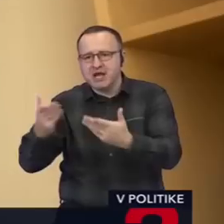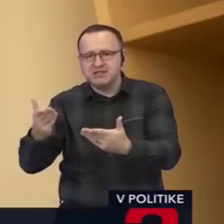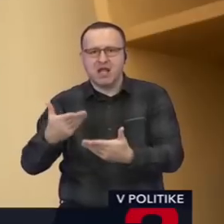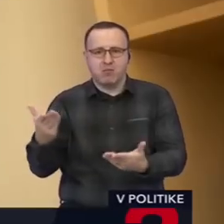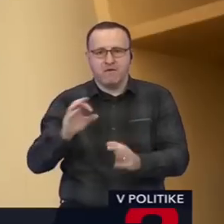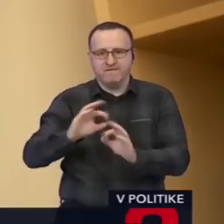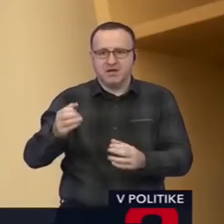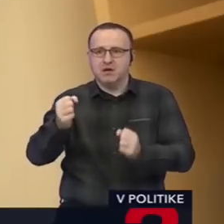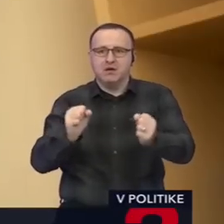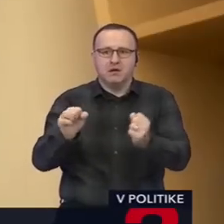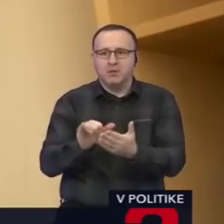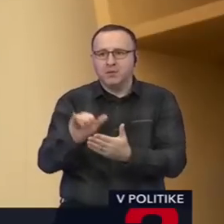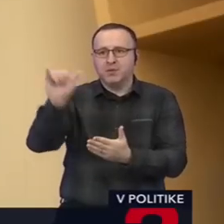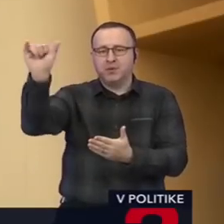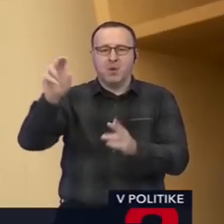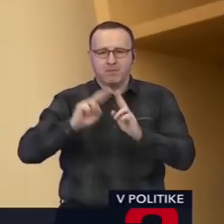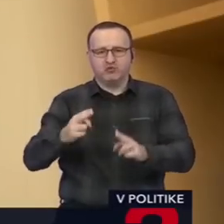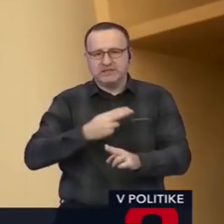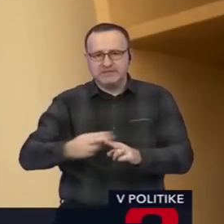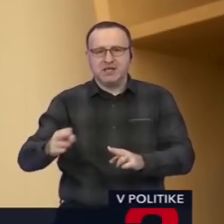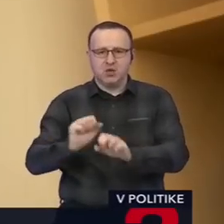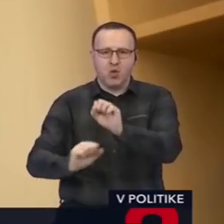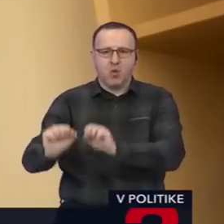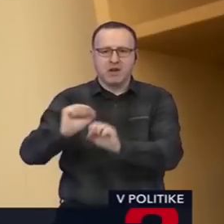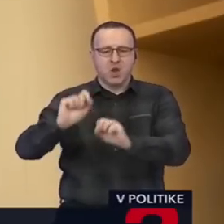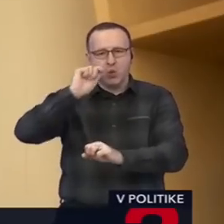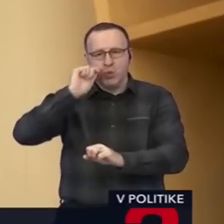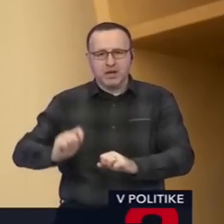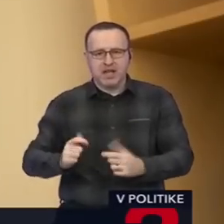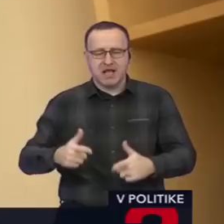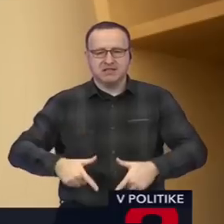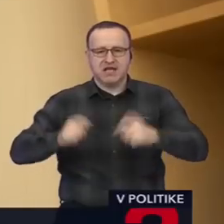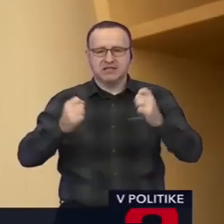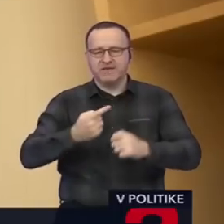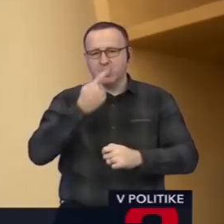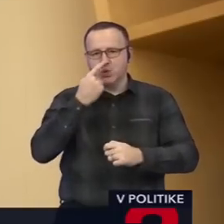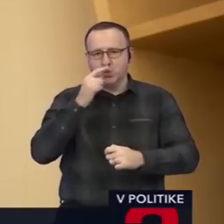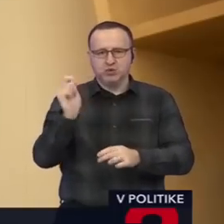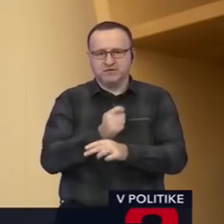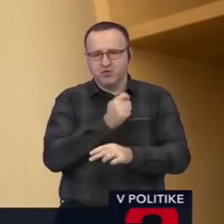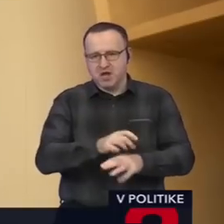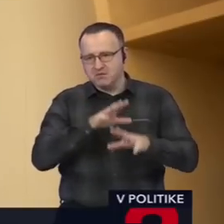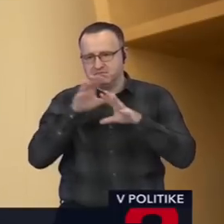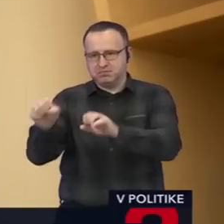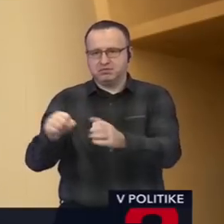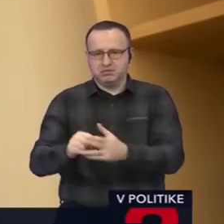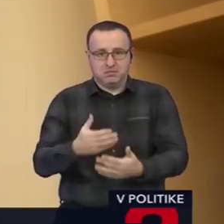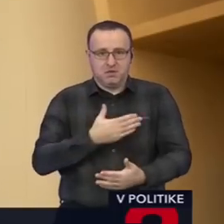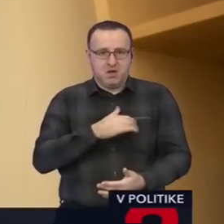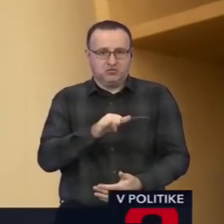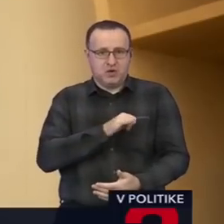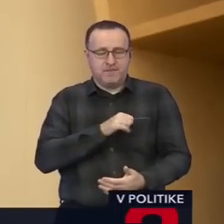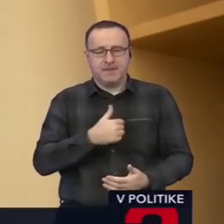a budú si môcť splniť poslednú úlohu pri obrane Ukrajiny a pri zastavení ruskej agresie. Vidie to preboha aj v našom záujme. A mňa len mrzí, že